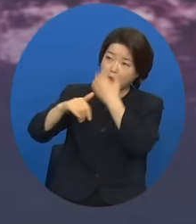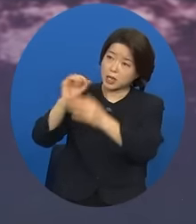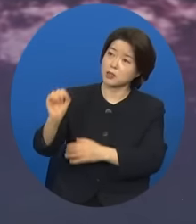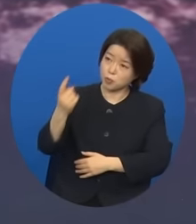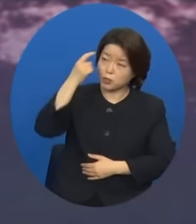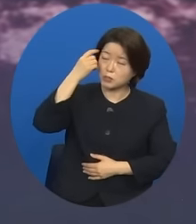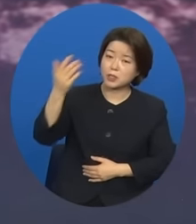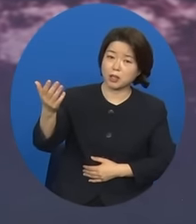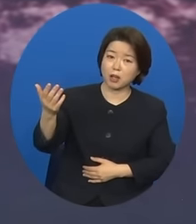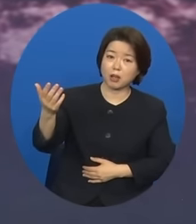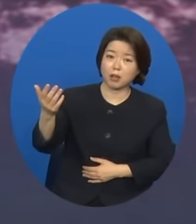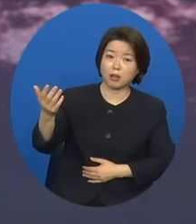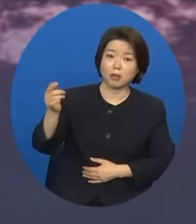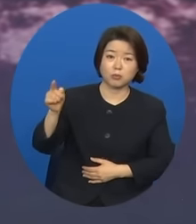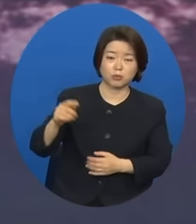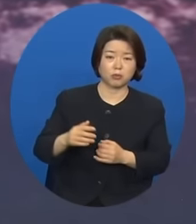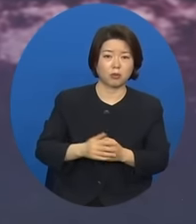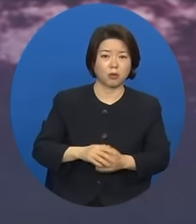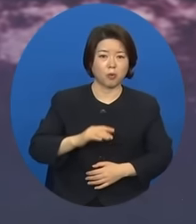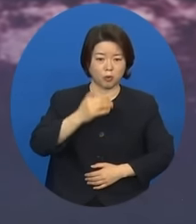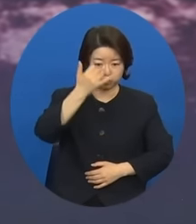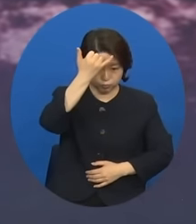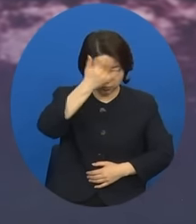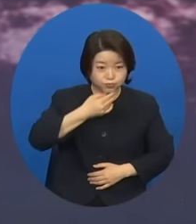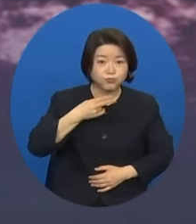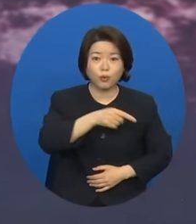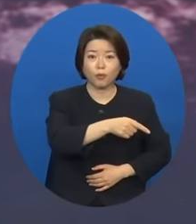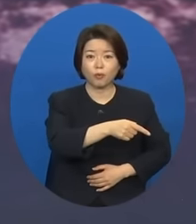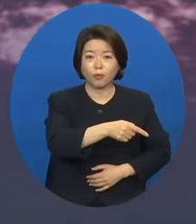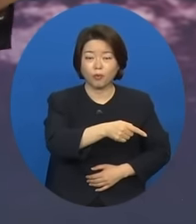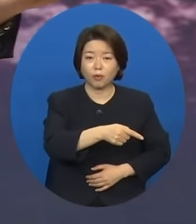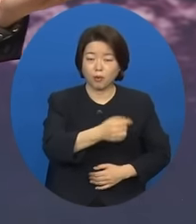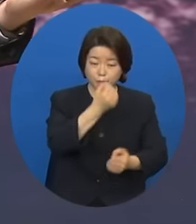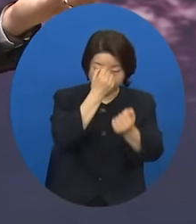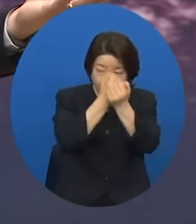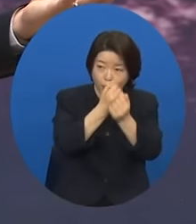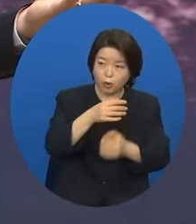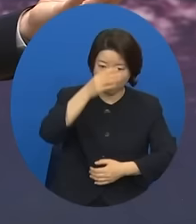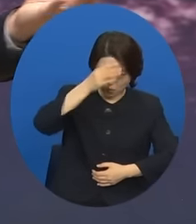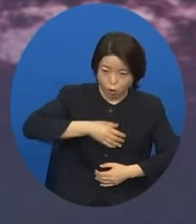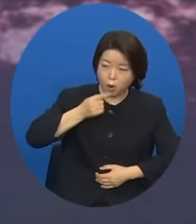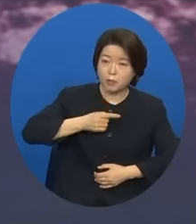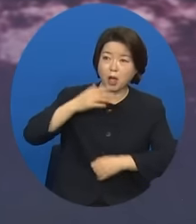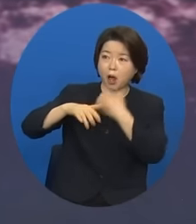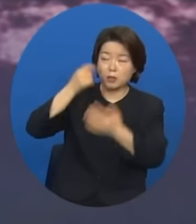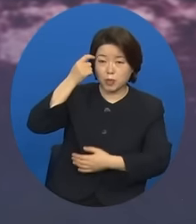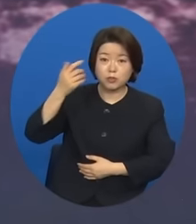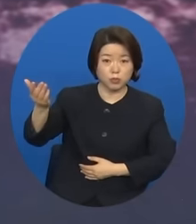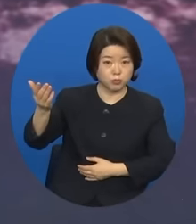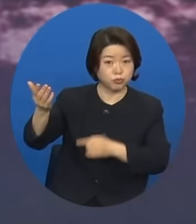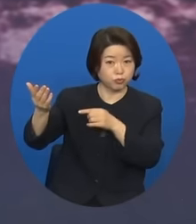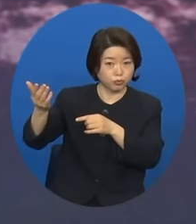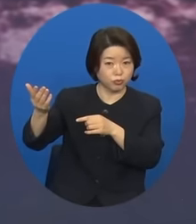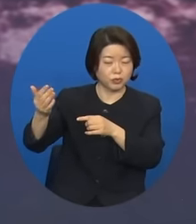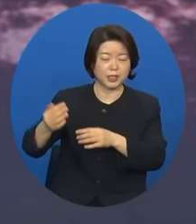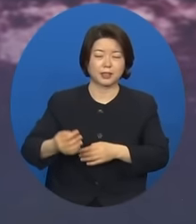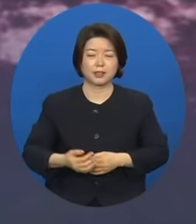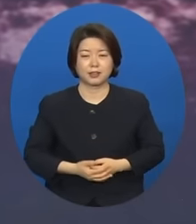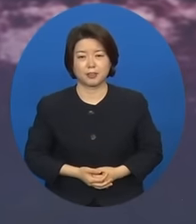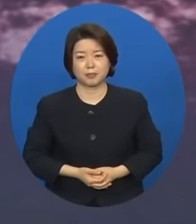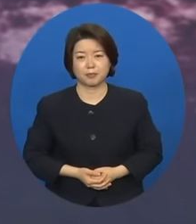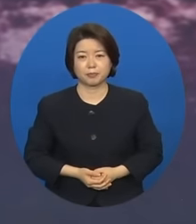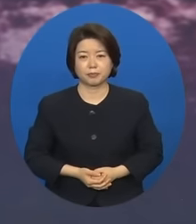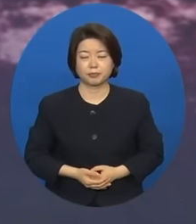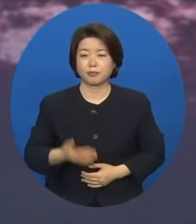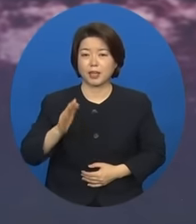총들은 굉장히 불경한 질문이 수 있죠 아니 주인에게 실제로 하나님에게 이런 질문을 하다니 불경한 질문인데요